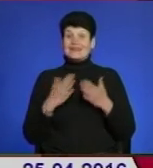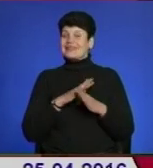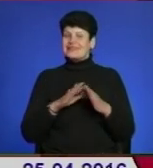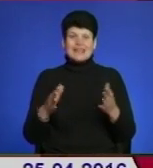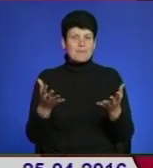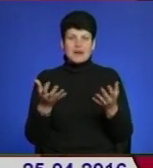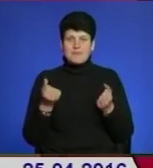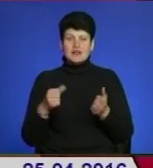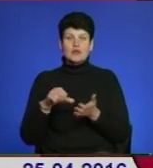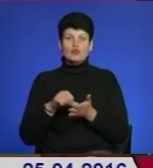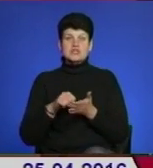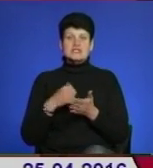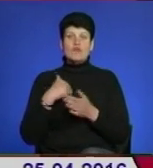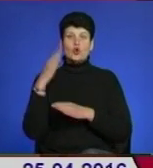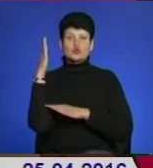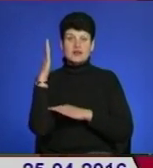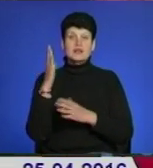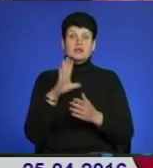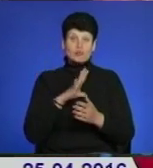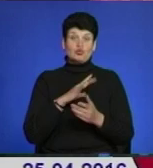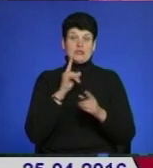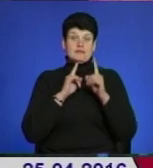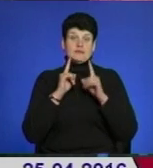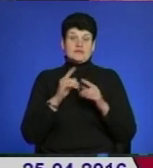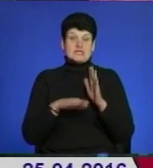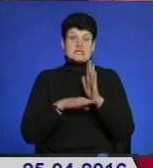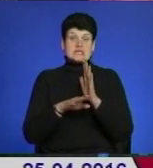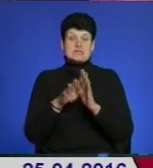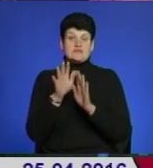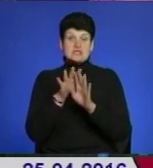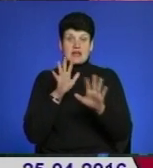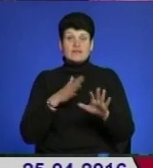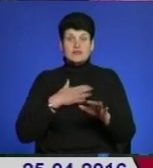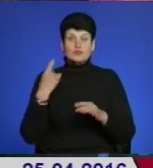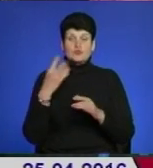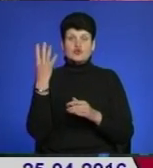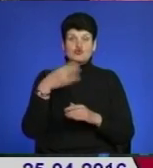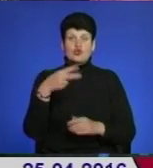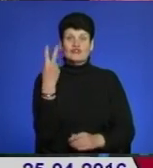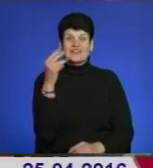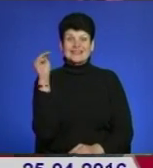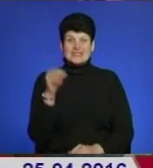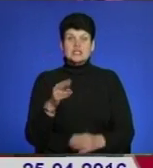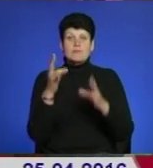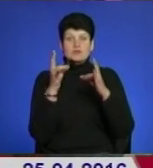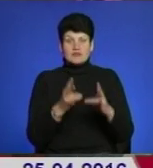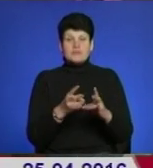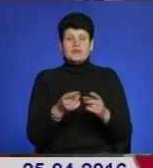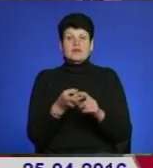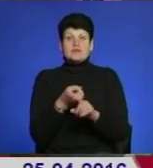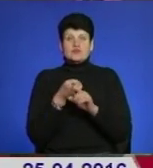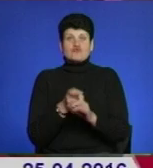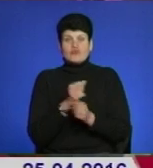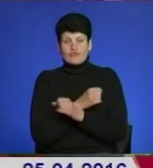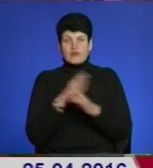приймали участі в голосуванні, хоча знаходилися в сесійній залі. Лише в нашій області проживає 42 тисячі постраждалих внаслідок вибуху